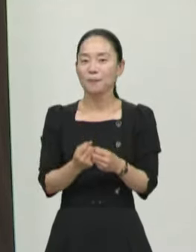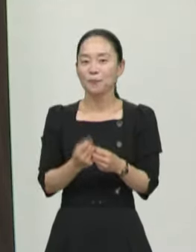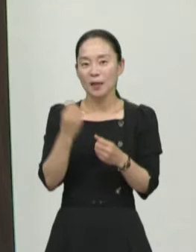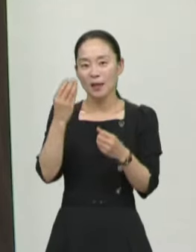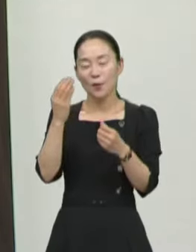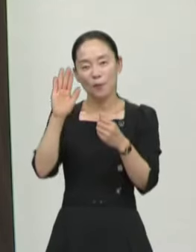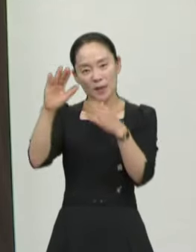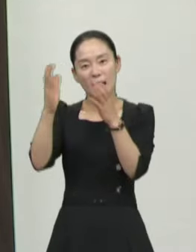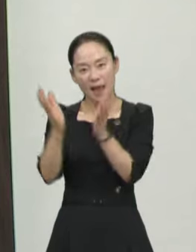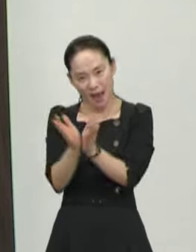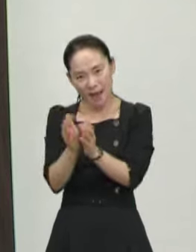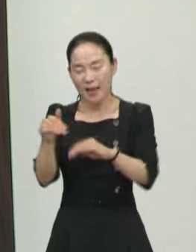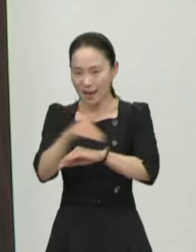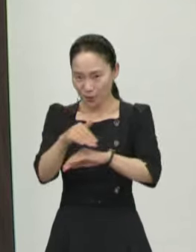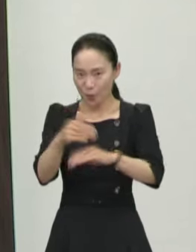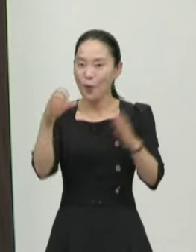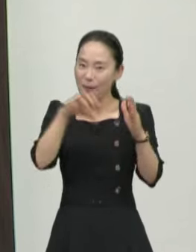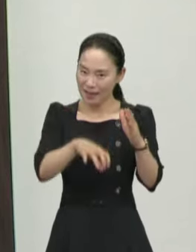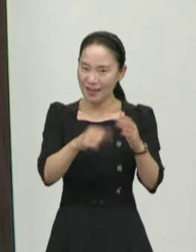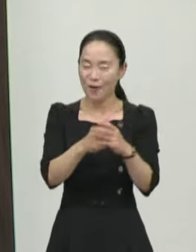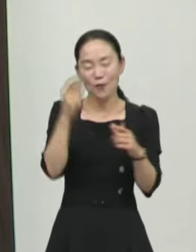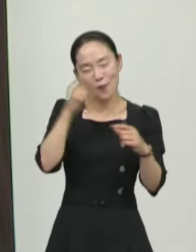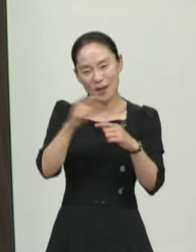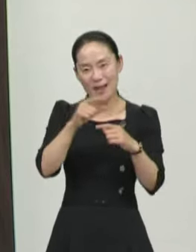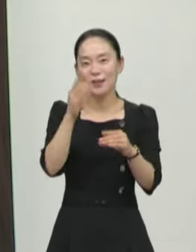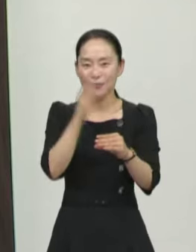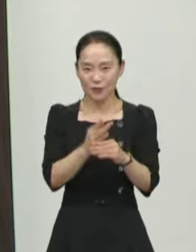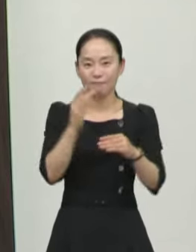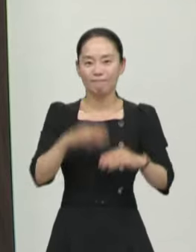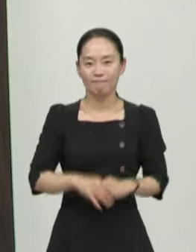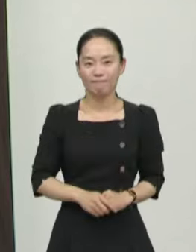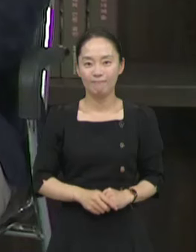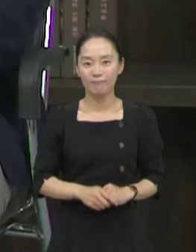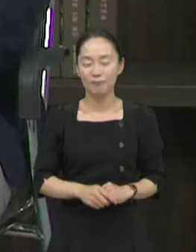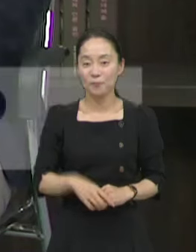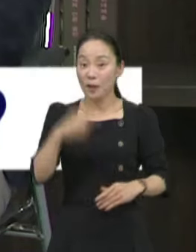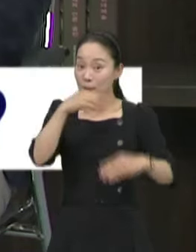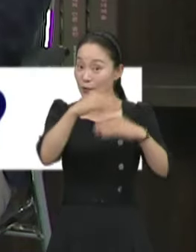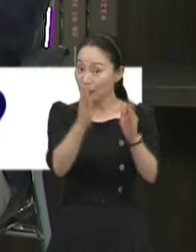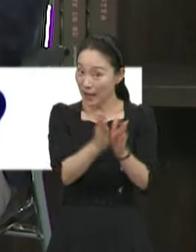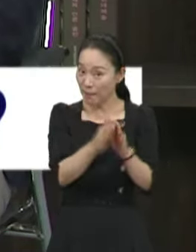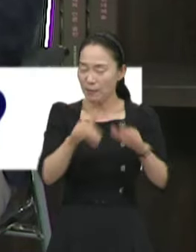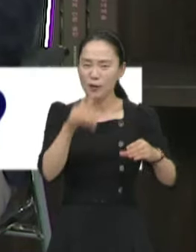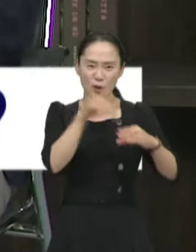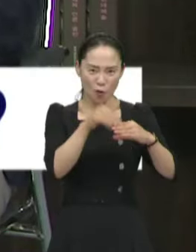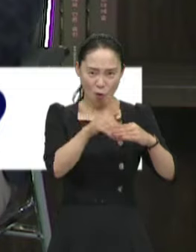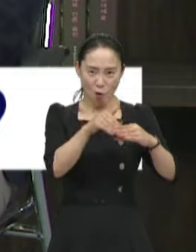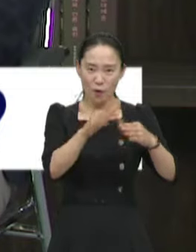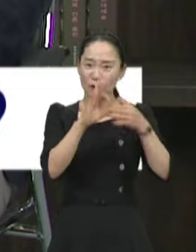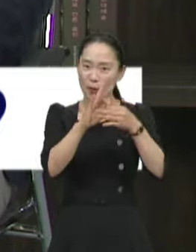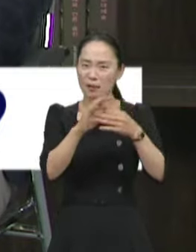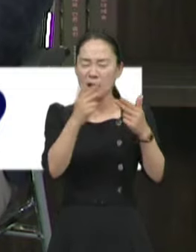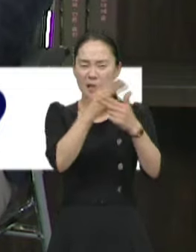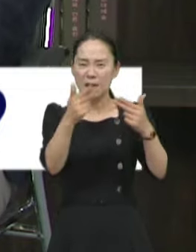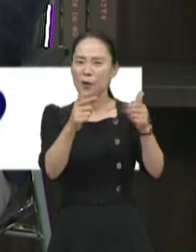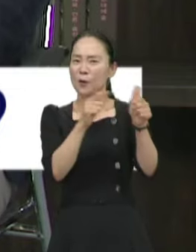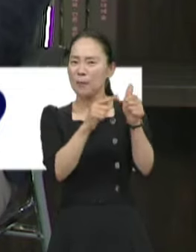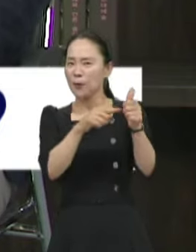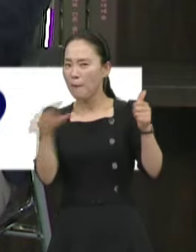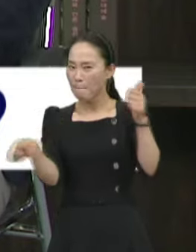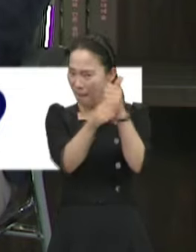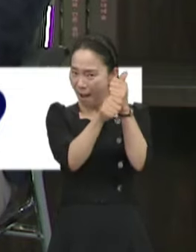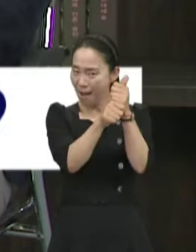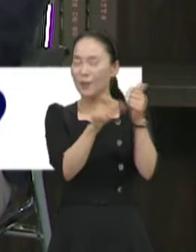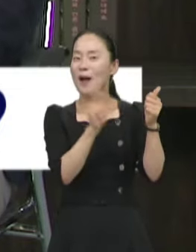미래의 진로까지 포함해서 그런 고민들을 지금 하고 있습니다. 민주당은 이번 총선을 통해서 이재명 대표 체제가 더